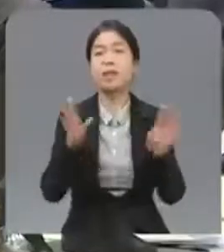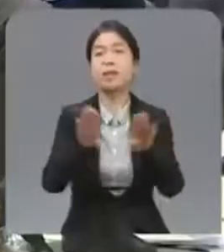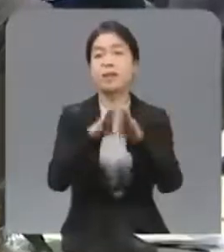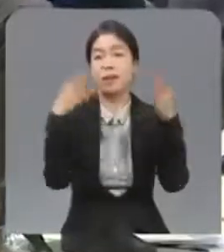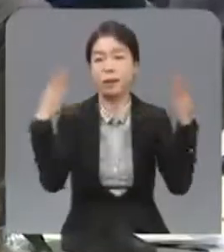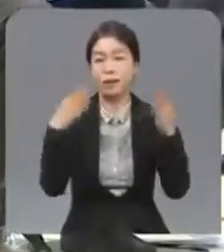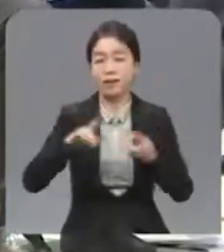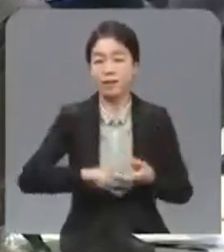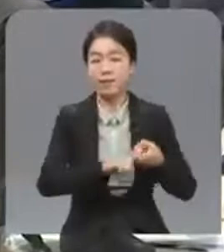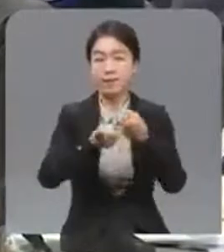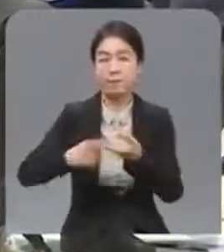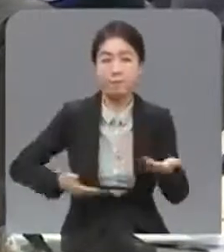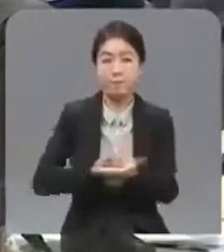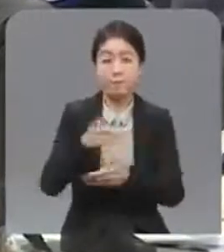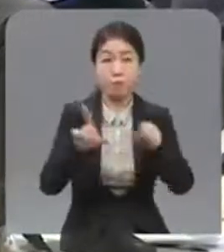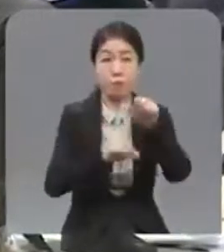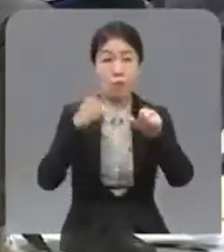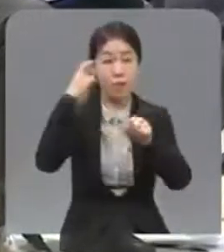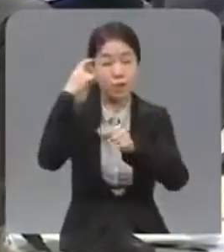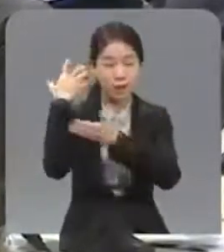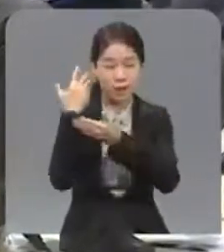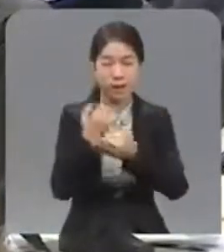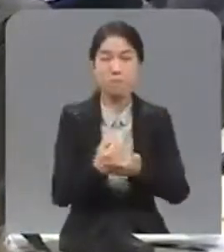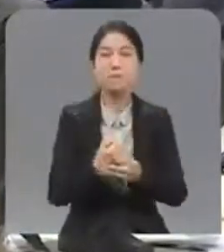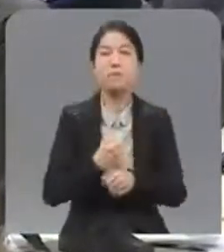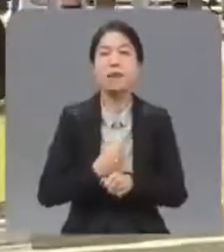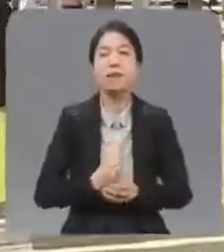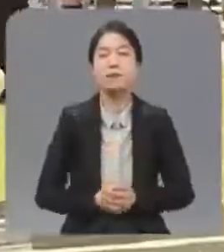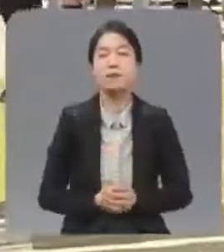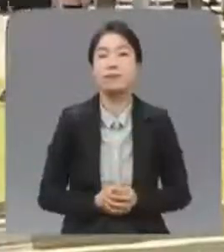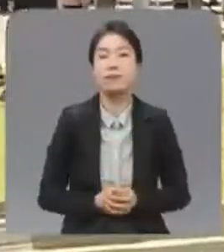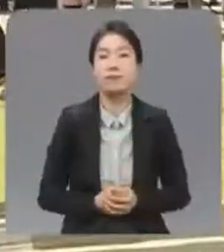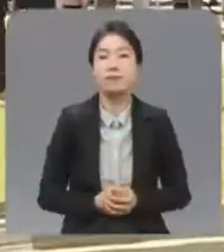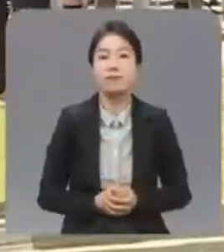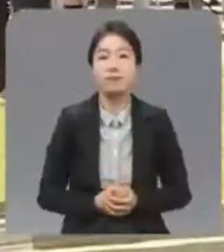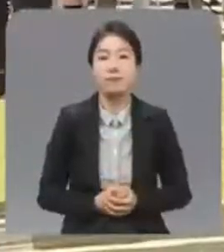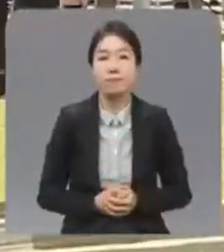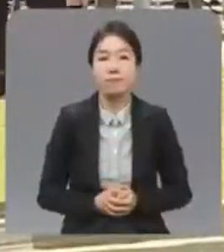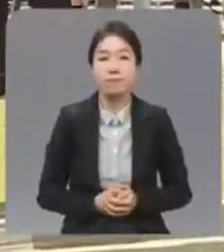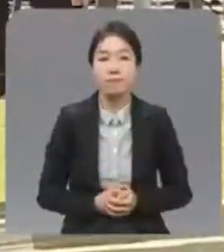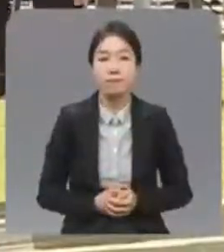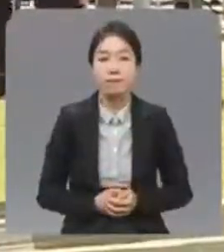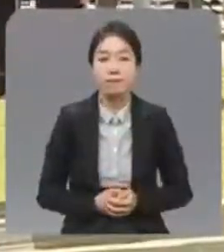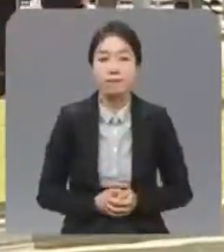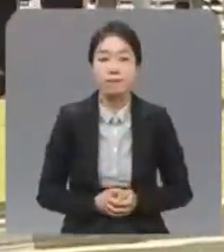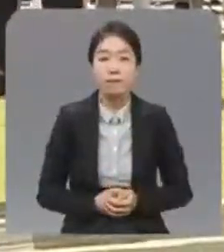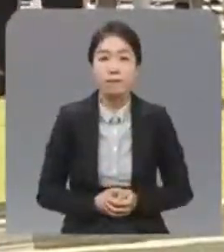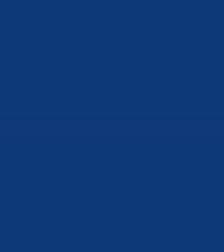연대와 나눔의 5월 정신을 되새겼습니다. KBS 뉴스 유승용입니다.